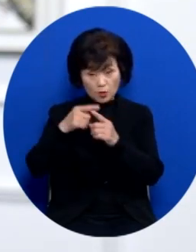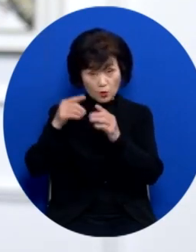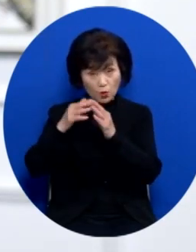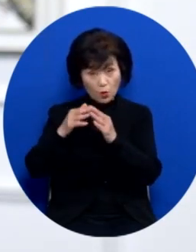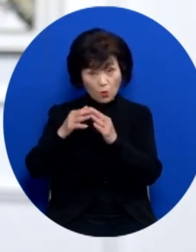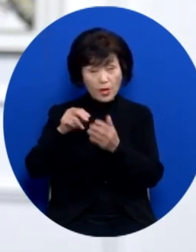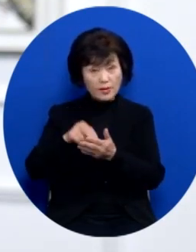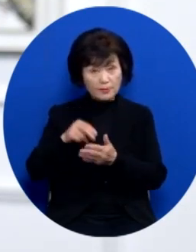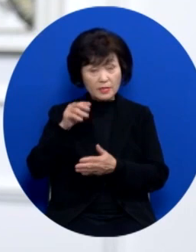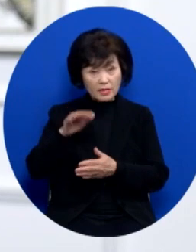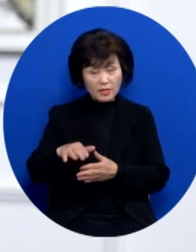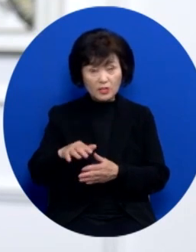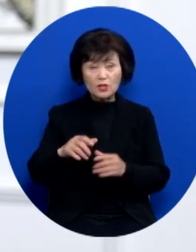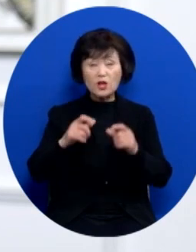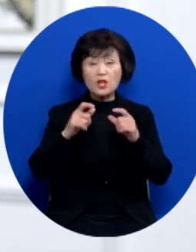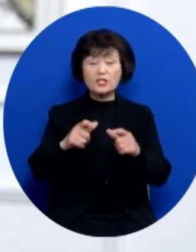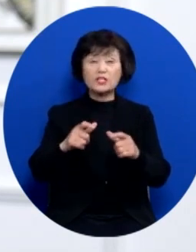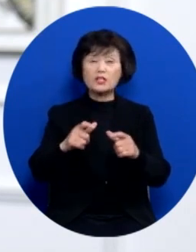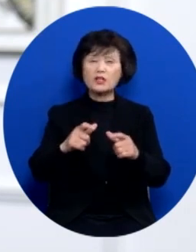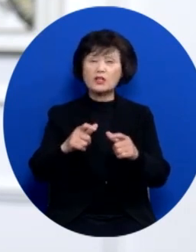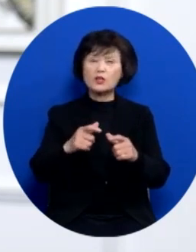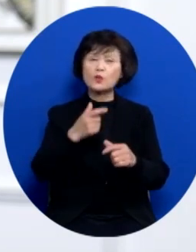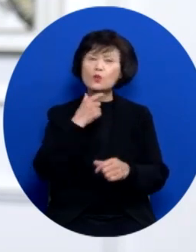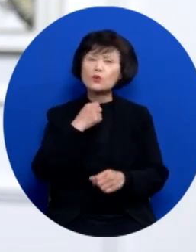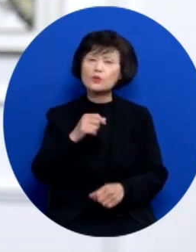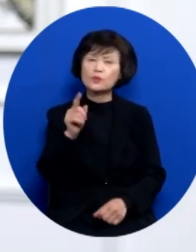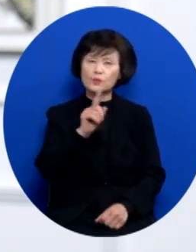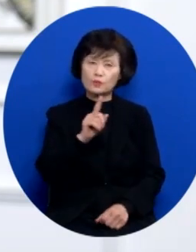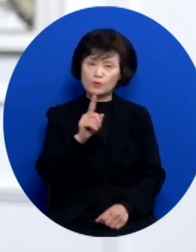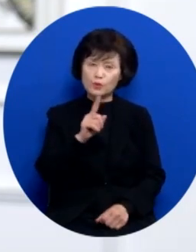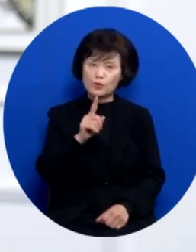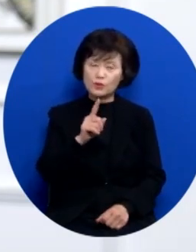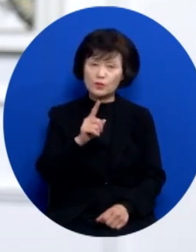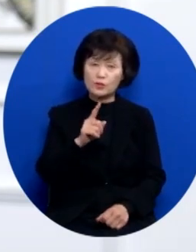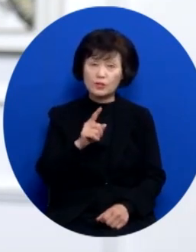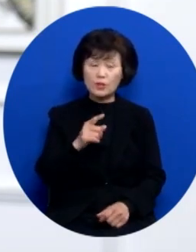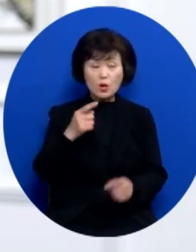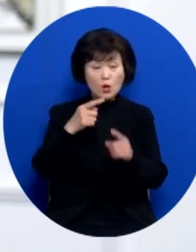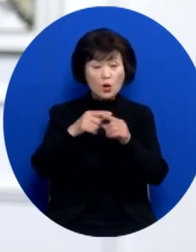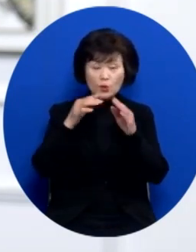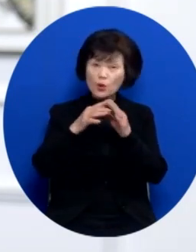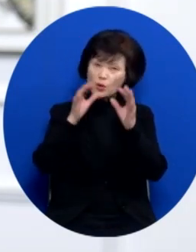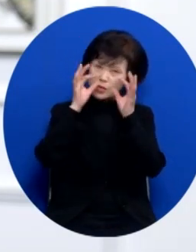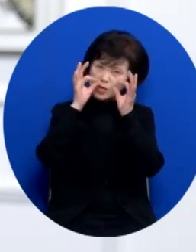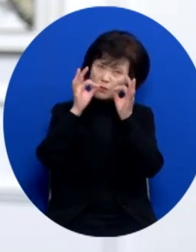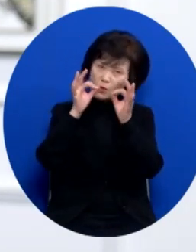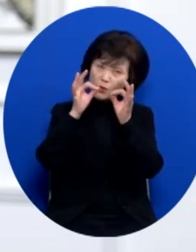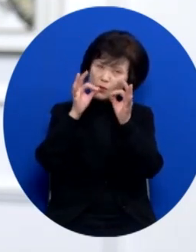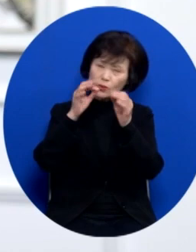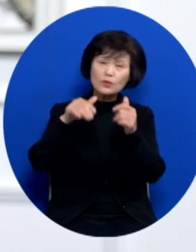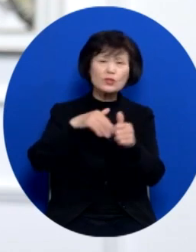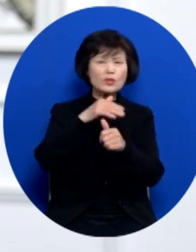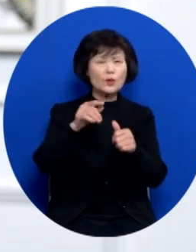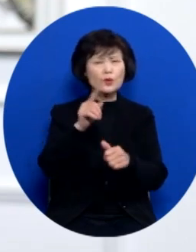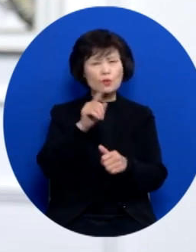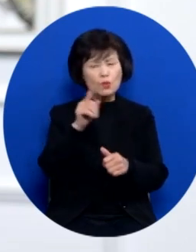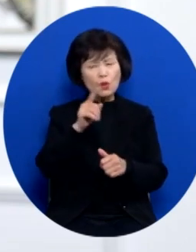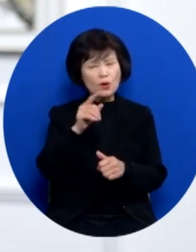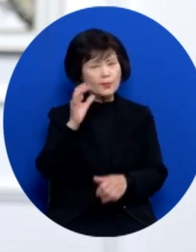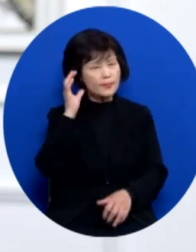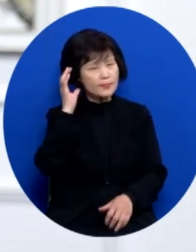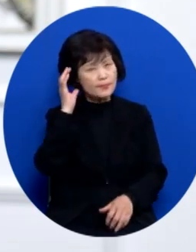교회가 속한 지역사회의 요구가 무엇인지, 그들이 교회를 어떻게 바라보고 있는지에 귀를 기울일 줄